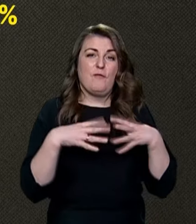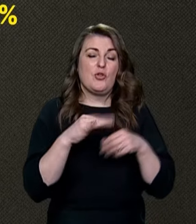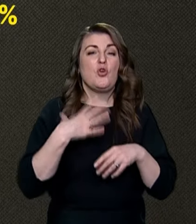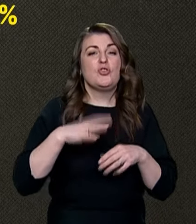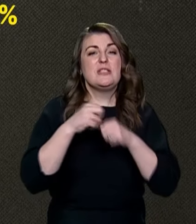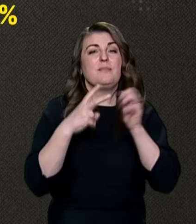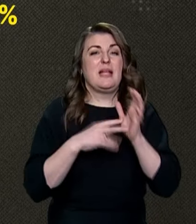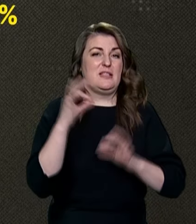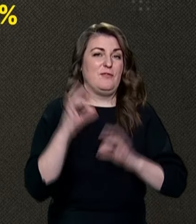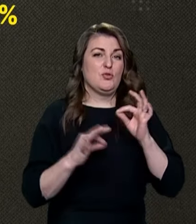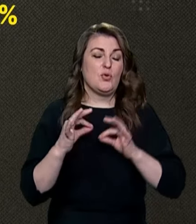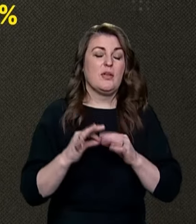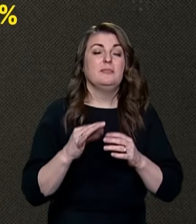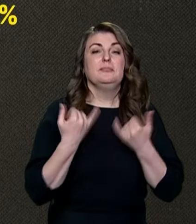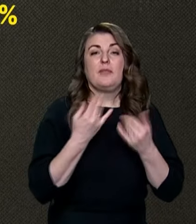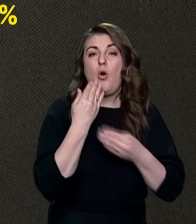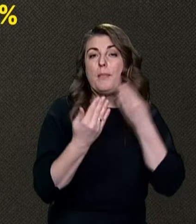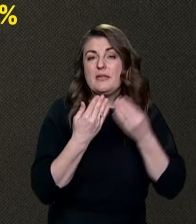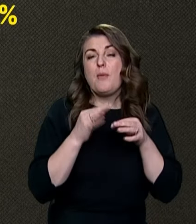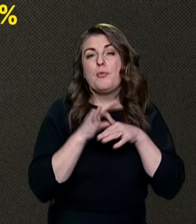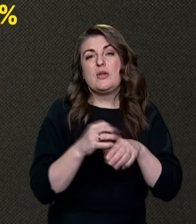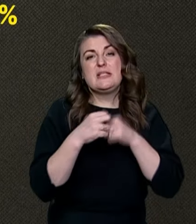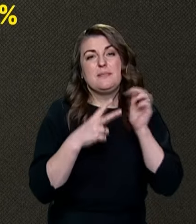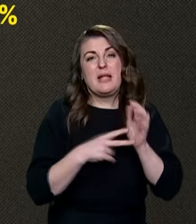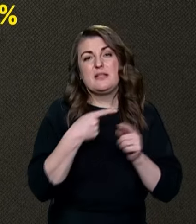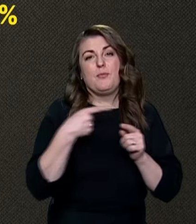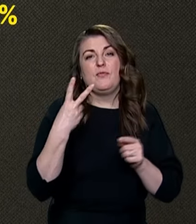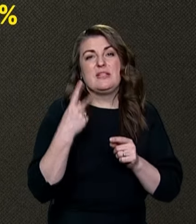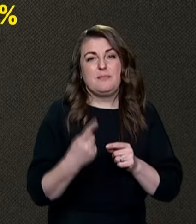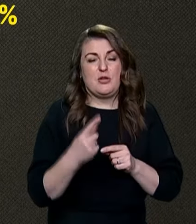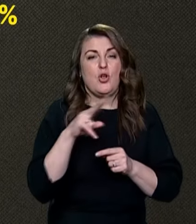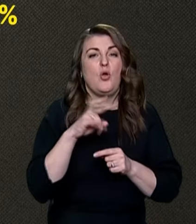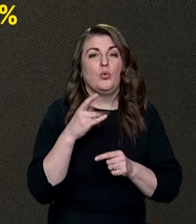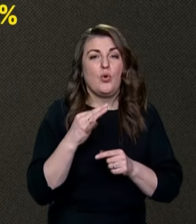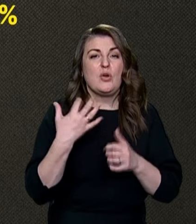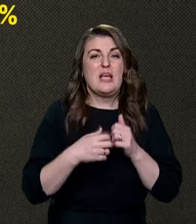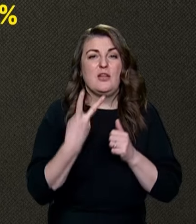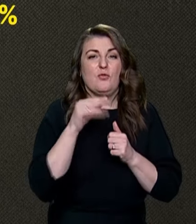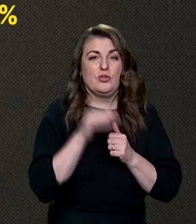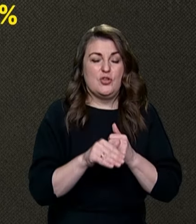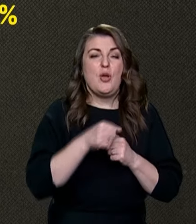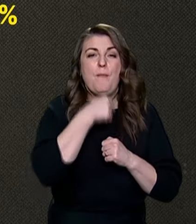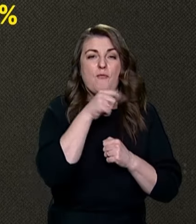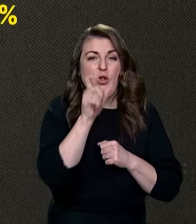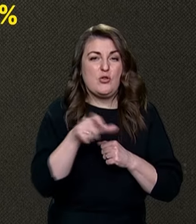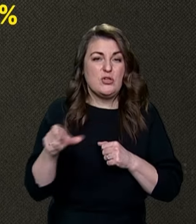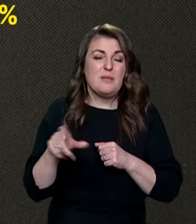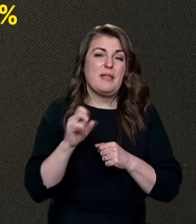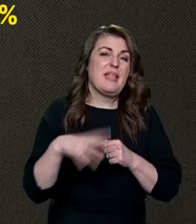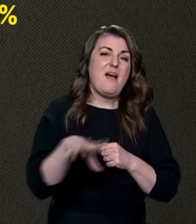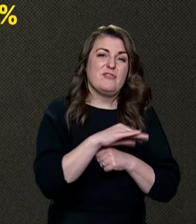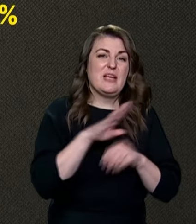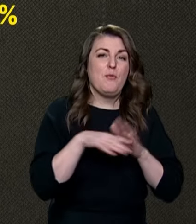очікують 17%. Дане опитування проводилося з 17 по 21 лютого серед 2000 повнолітніх осіб на